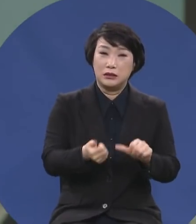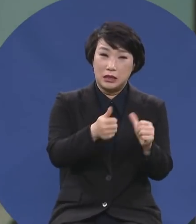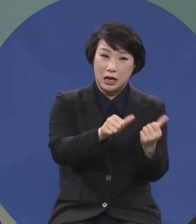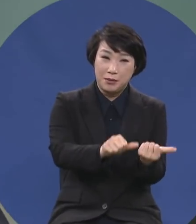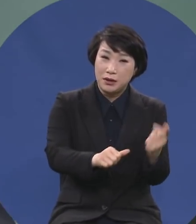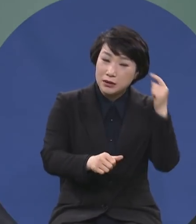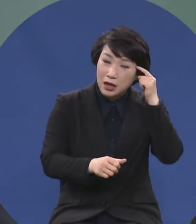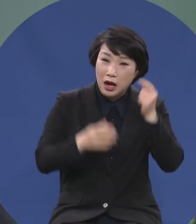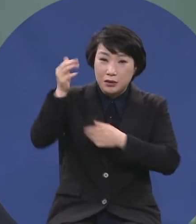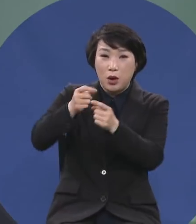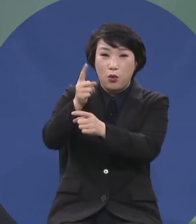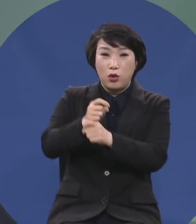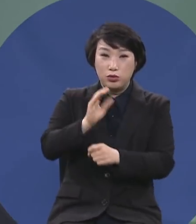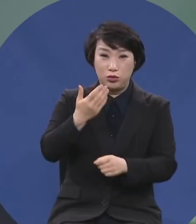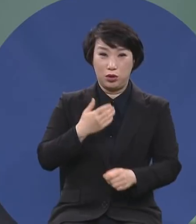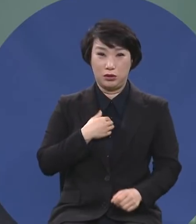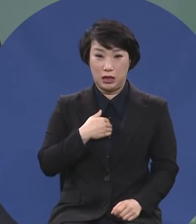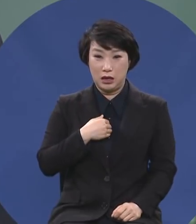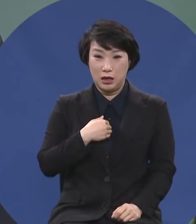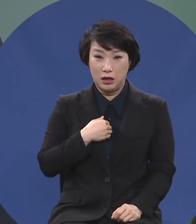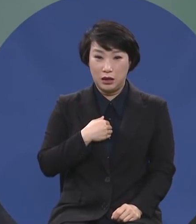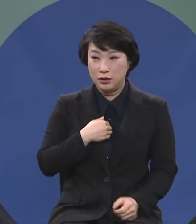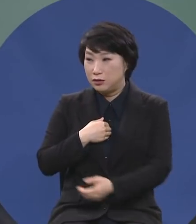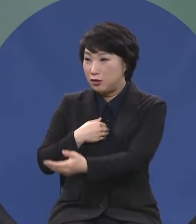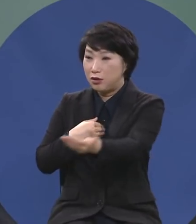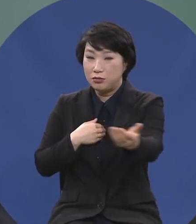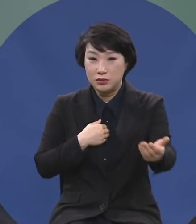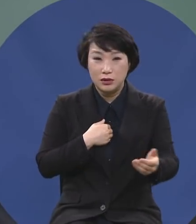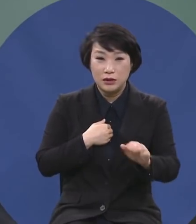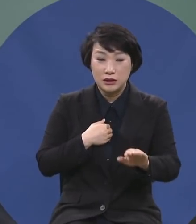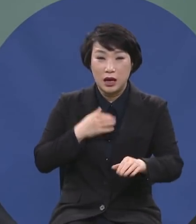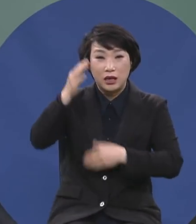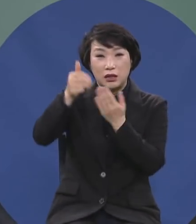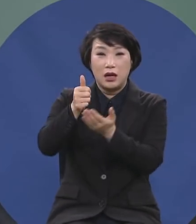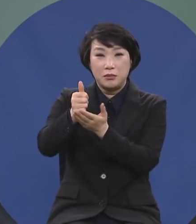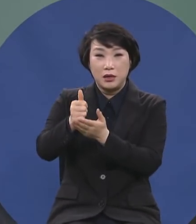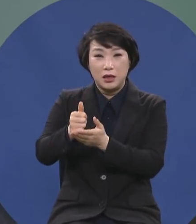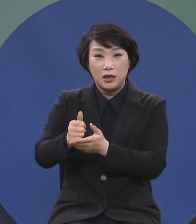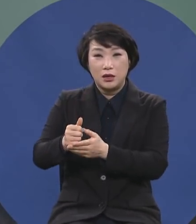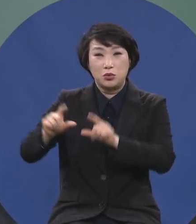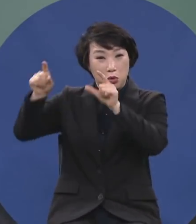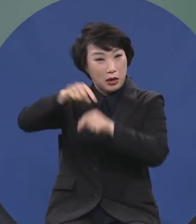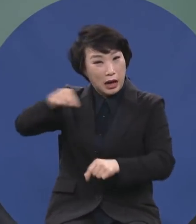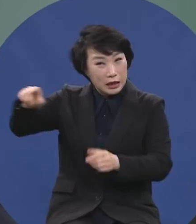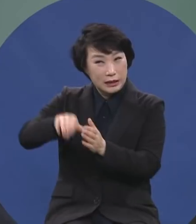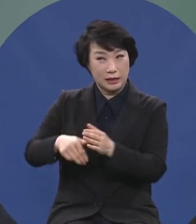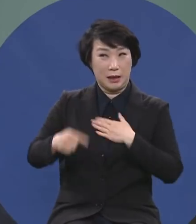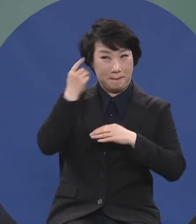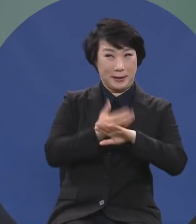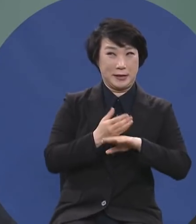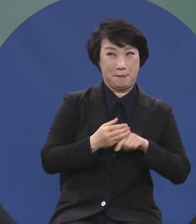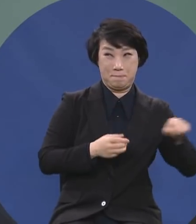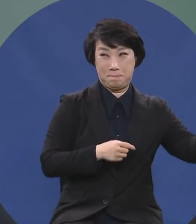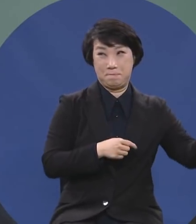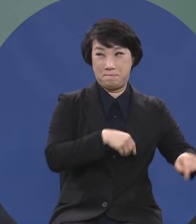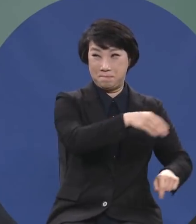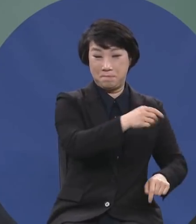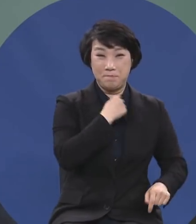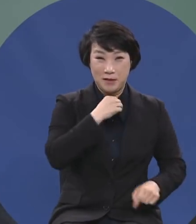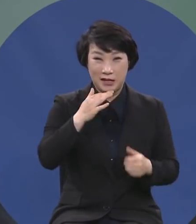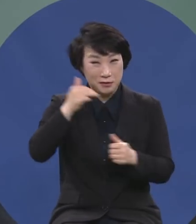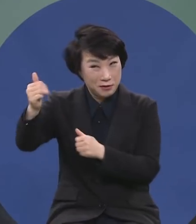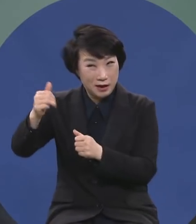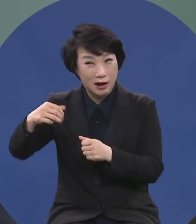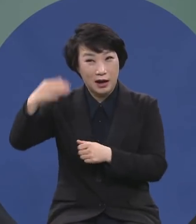생각으로 하나님과 원수되어, 여러분 하나님이 동으로 가면 나는 서로 가고 하나님이